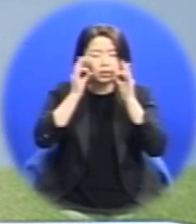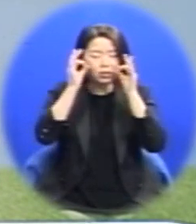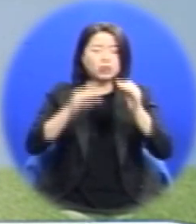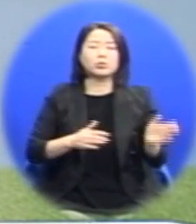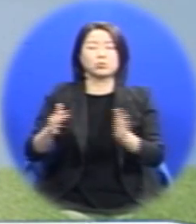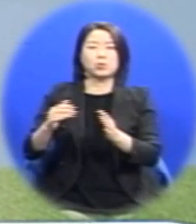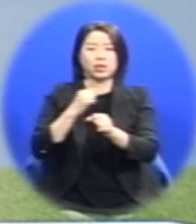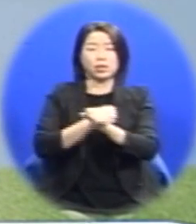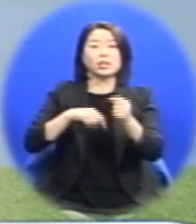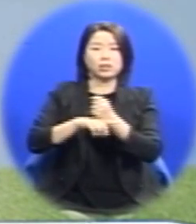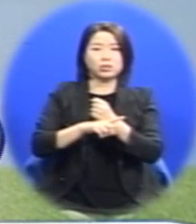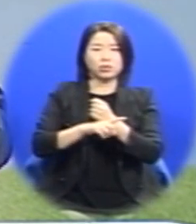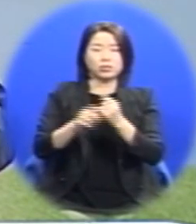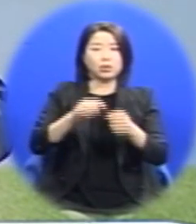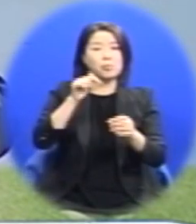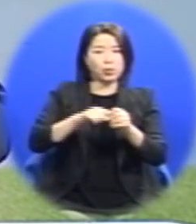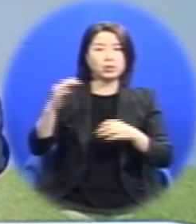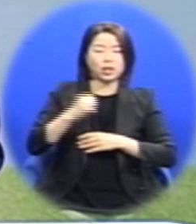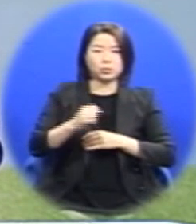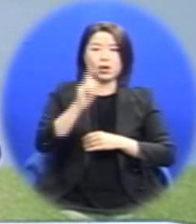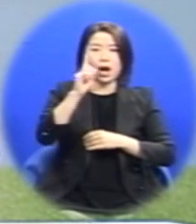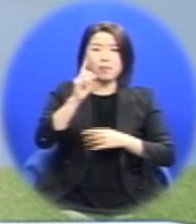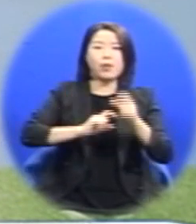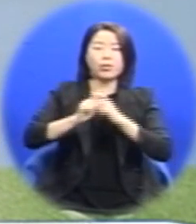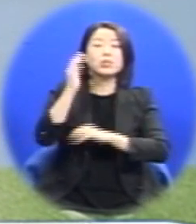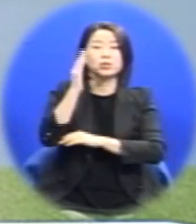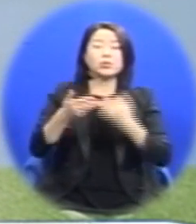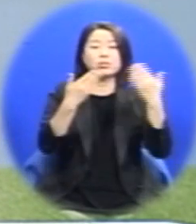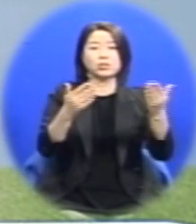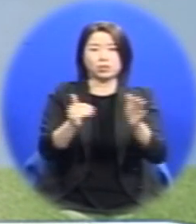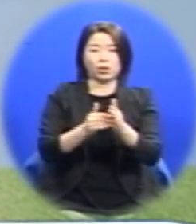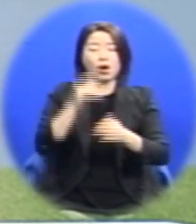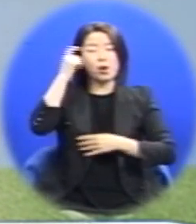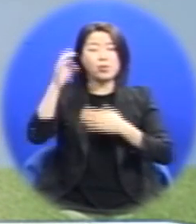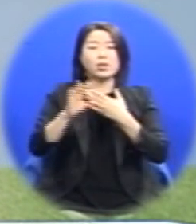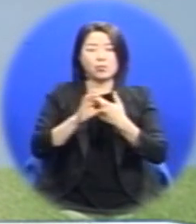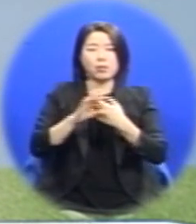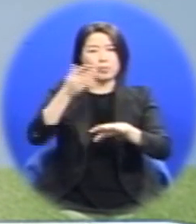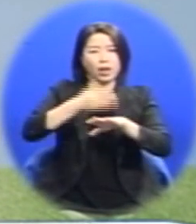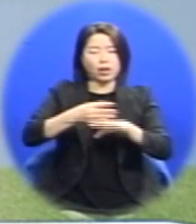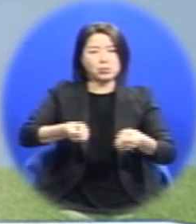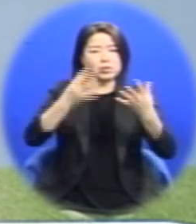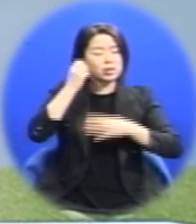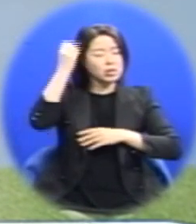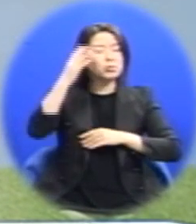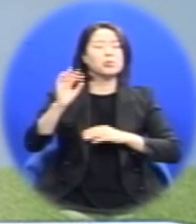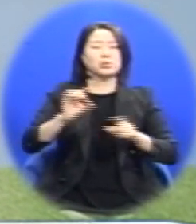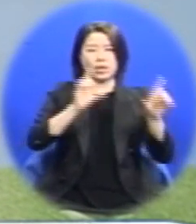준비해서 헌금하라는 그런 취지로 한 번 더 하는 거예요. 왜냐하면 성도들이 대부분 감사절도 잊어버리고